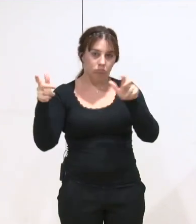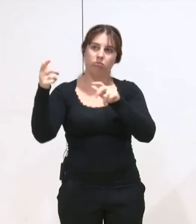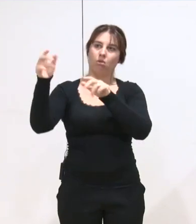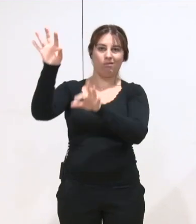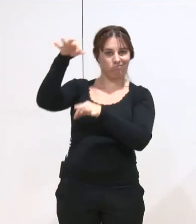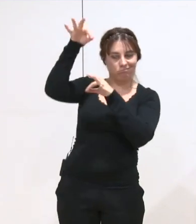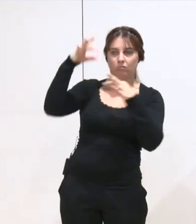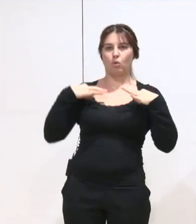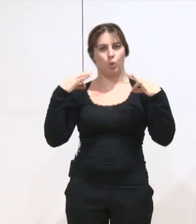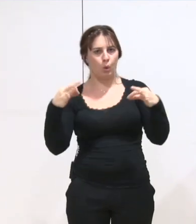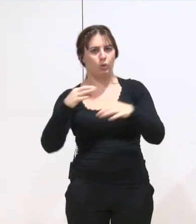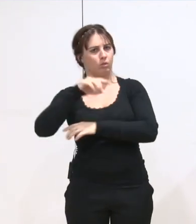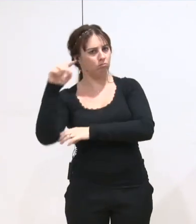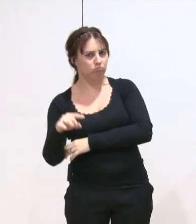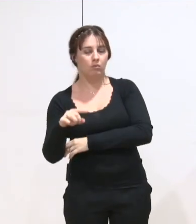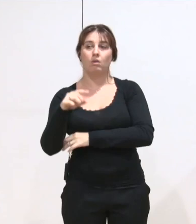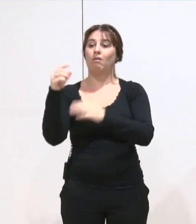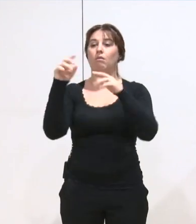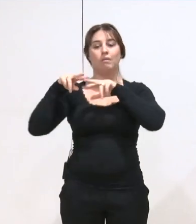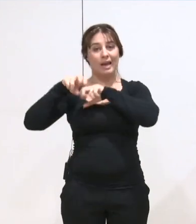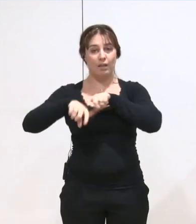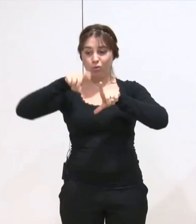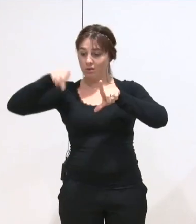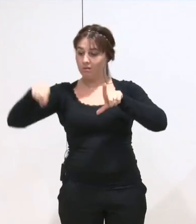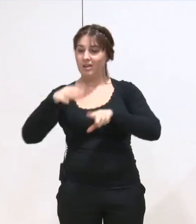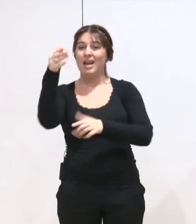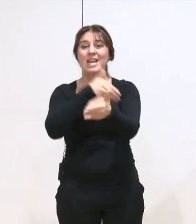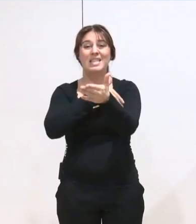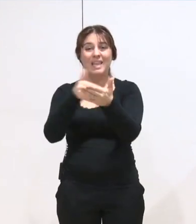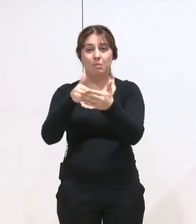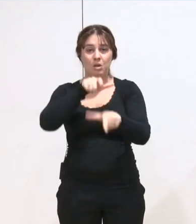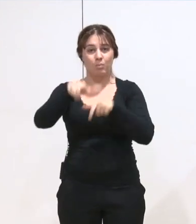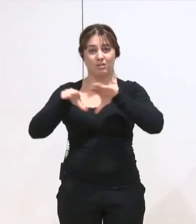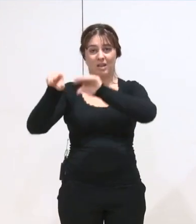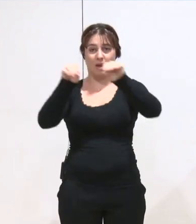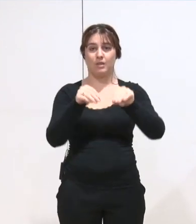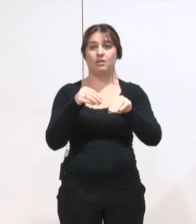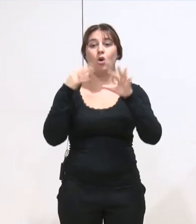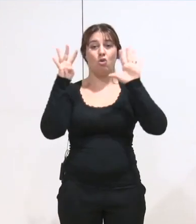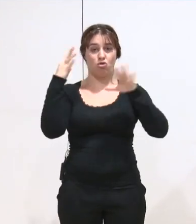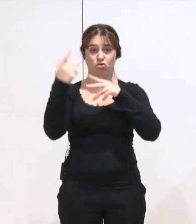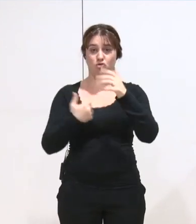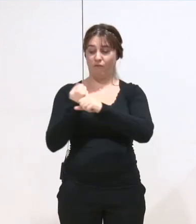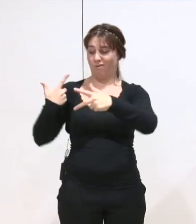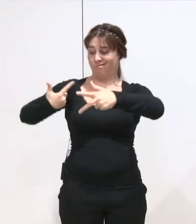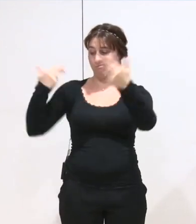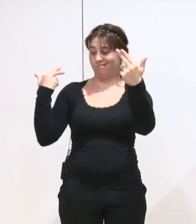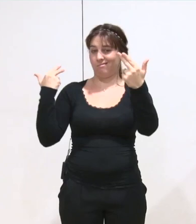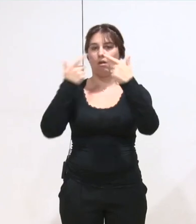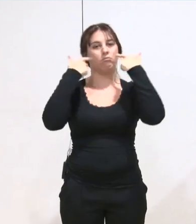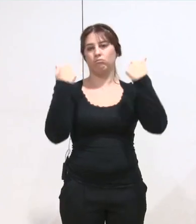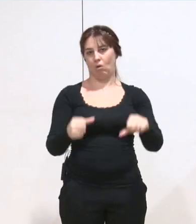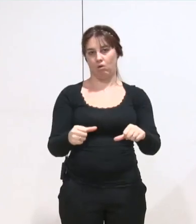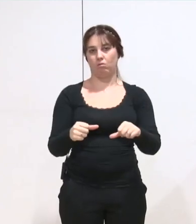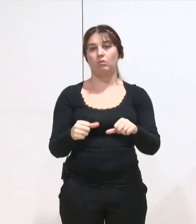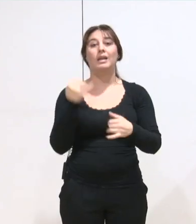neutralité absolue, cette étude, portant sur 5 millions d'habitants sur une période de 9 années, le confirme officiellement. Dès lors qu'elle n'est pas un